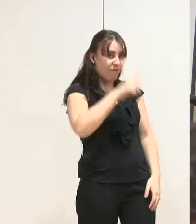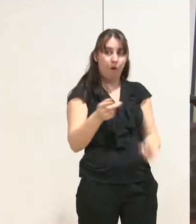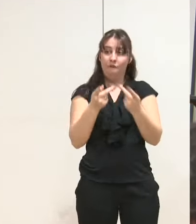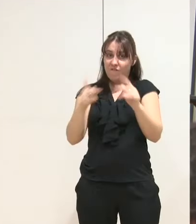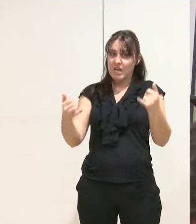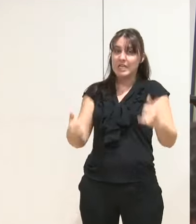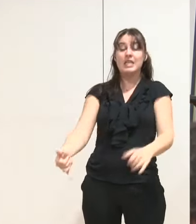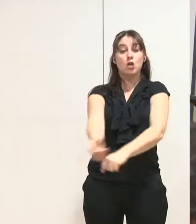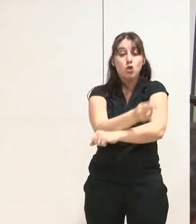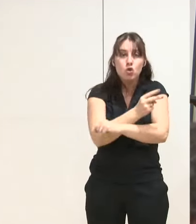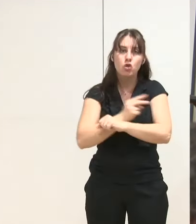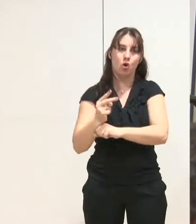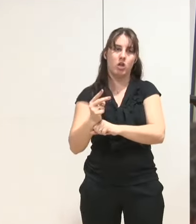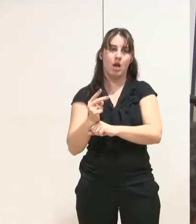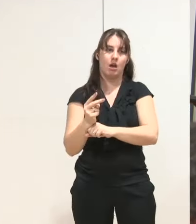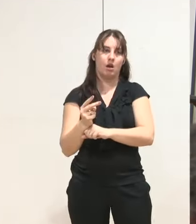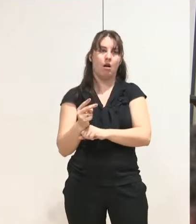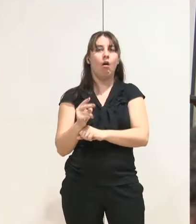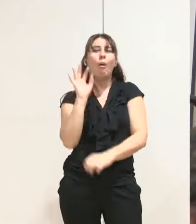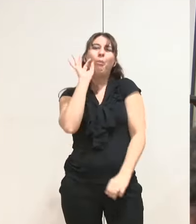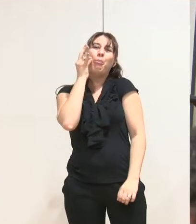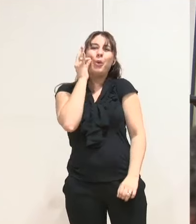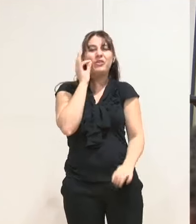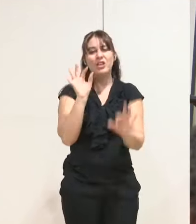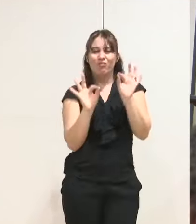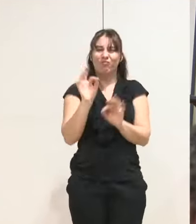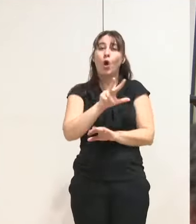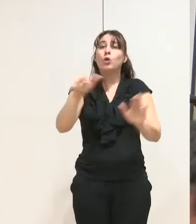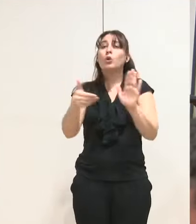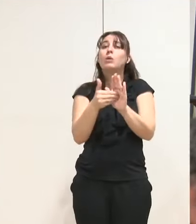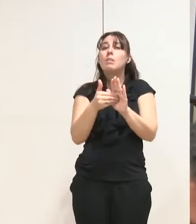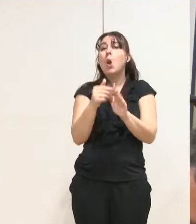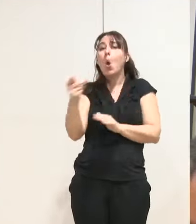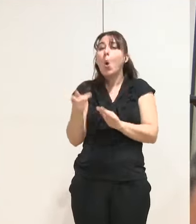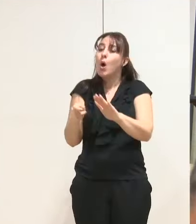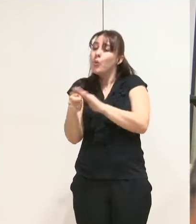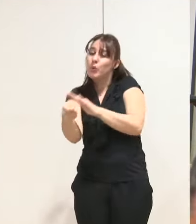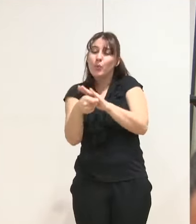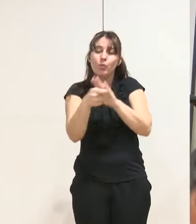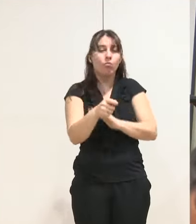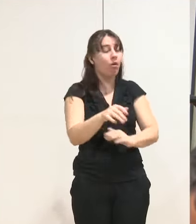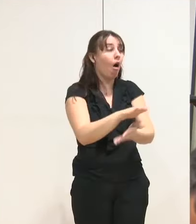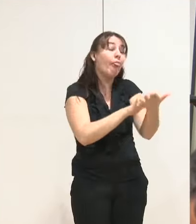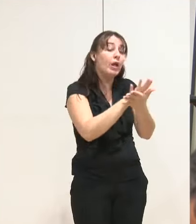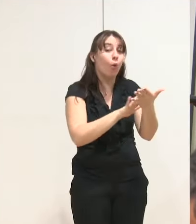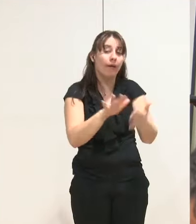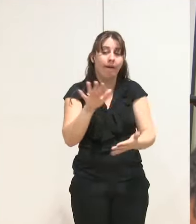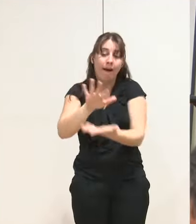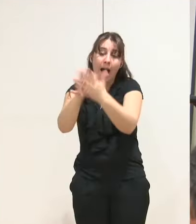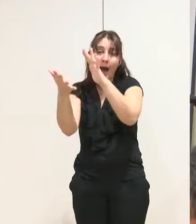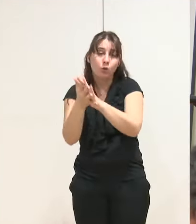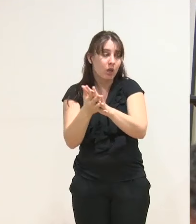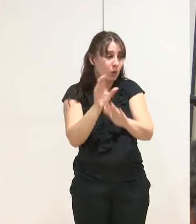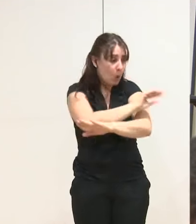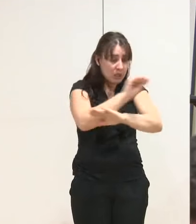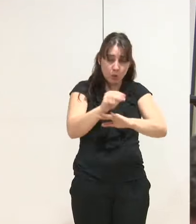dangereuse et et c'est pas des mesurettes des 38000 € dans des associations excusez-moi qui n'ont rien à voir avec la